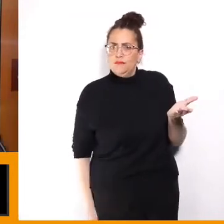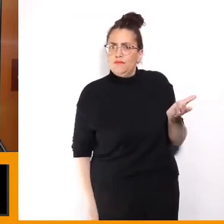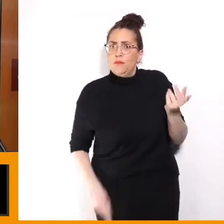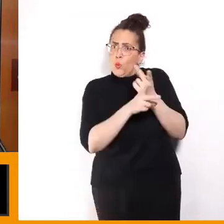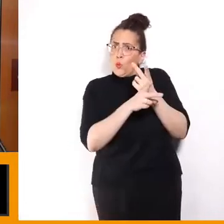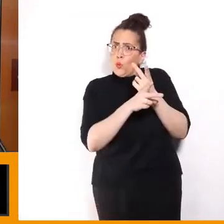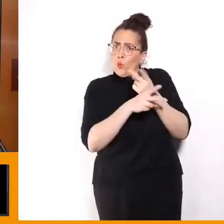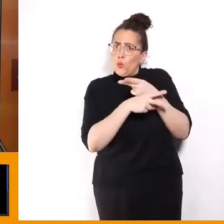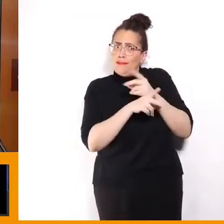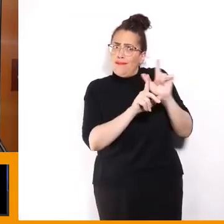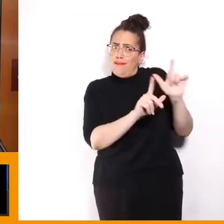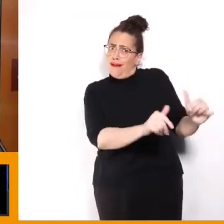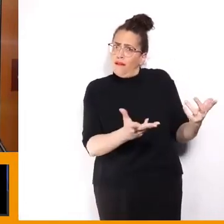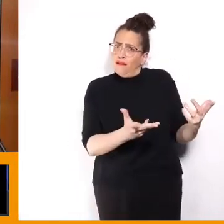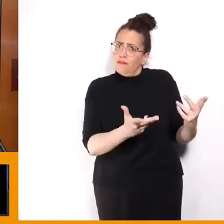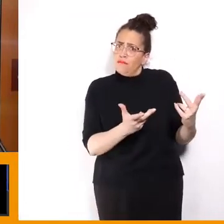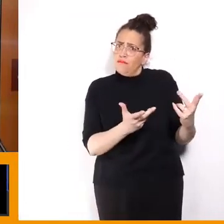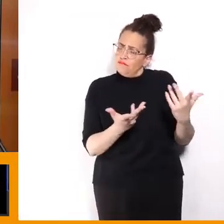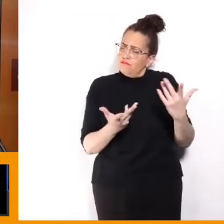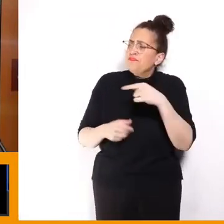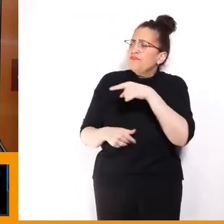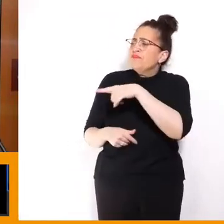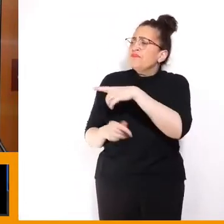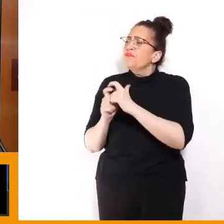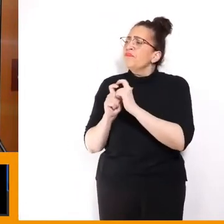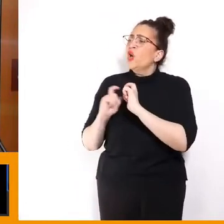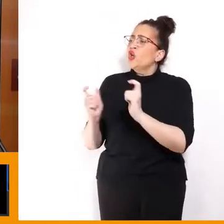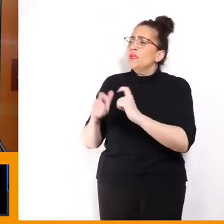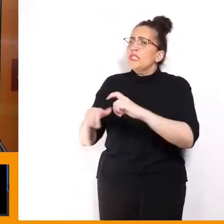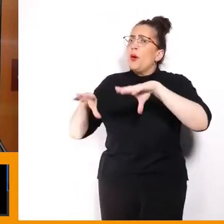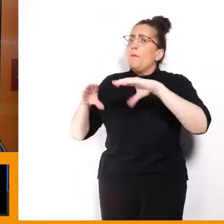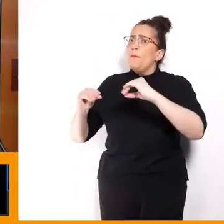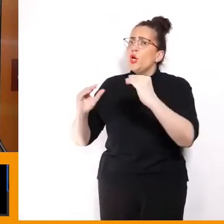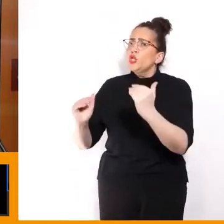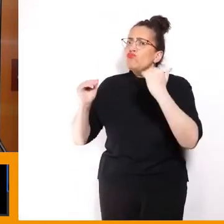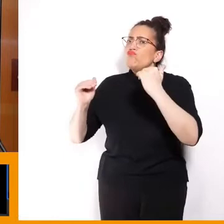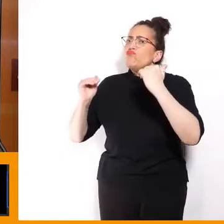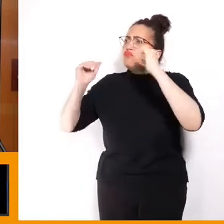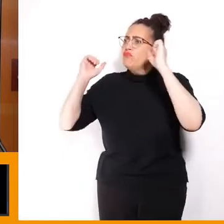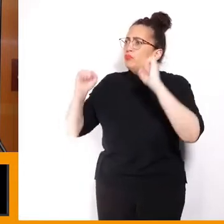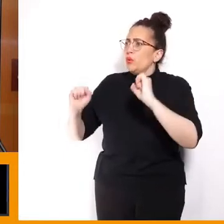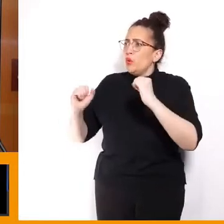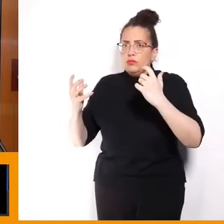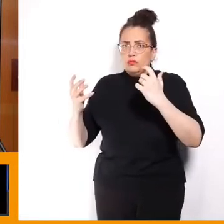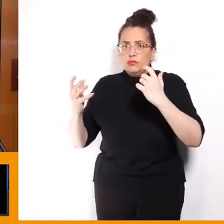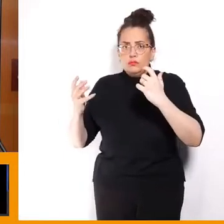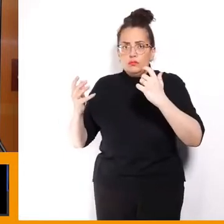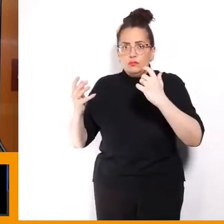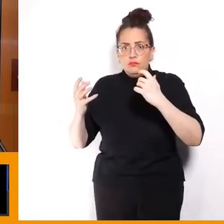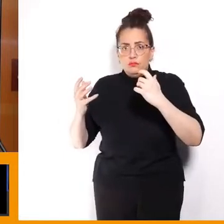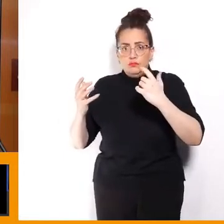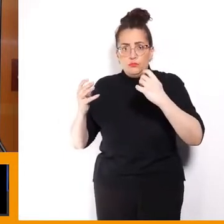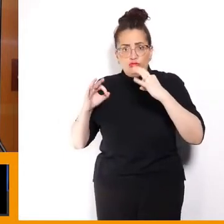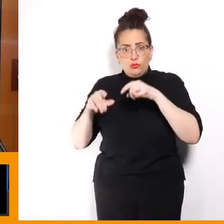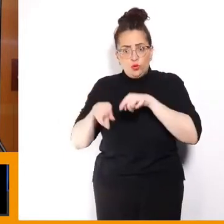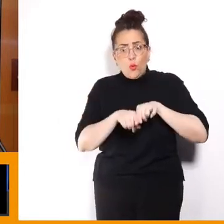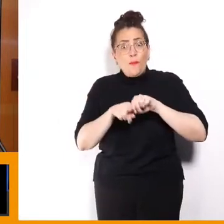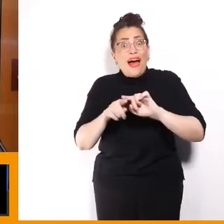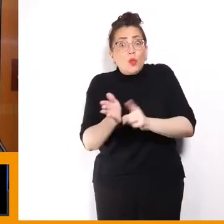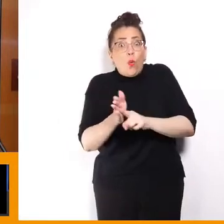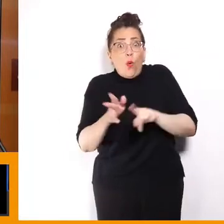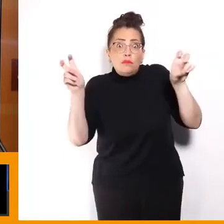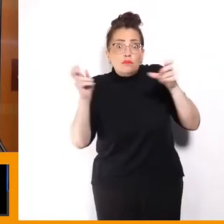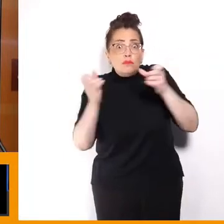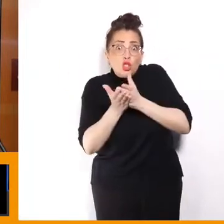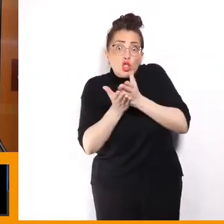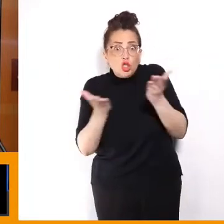de voir dans l'entreprise, au même poste, les évolutions. Voilà, le tout c'est que ça s'applique à tout le monde, y compris aux travailleurs en situation de handicap.